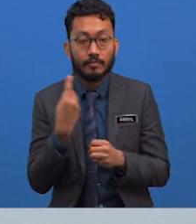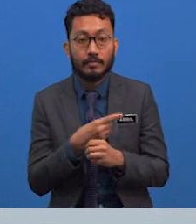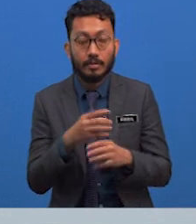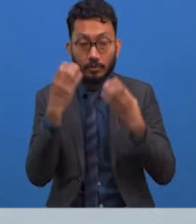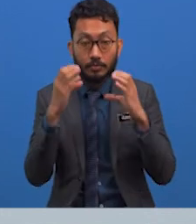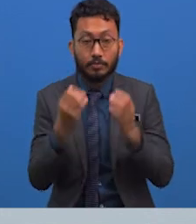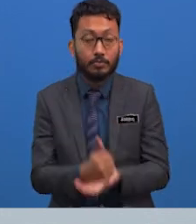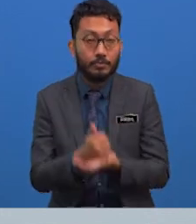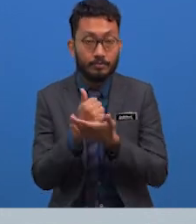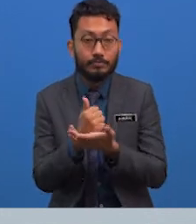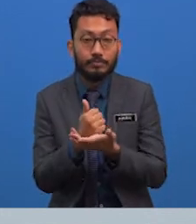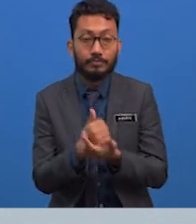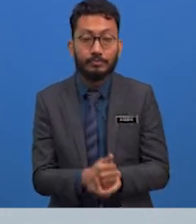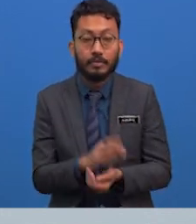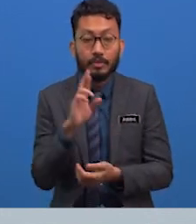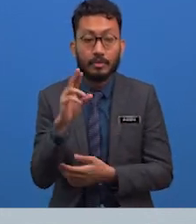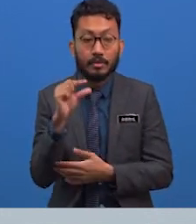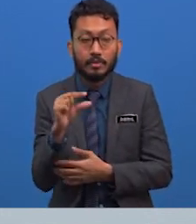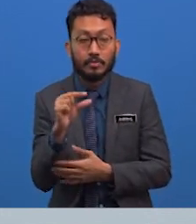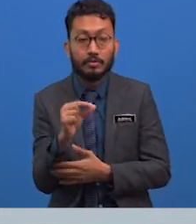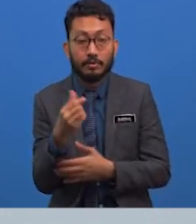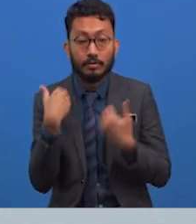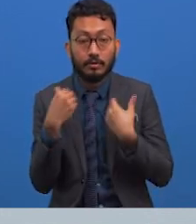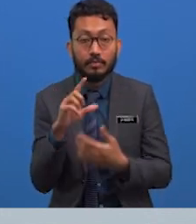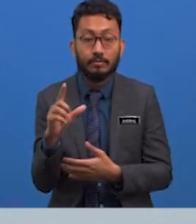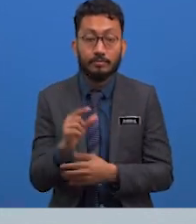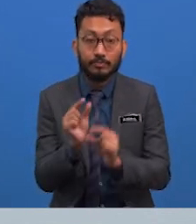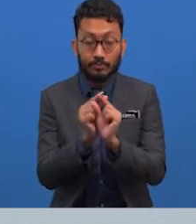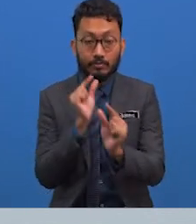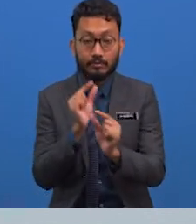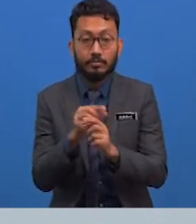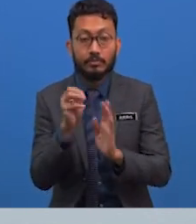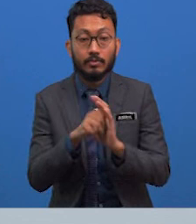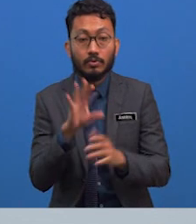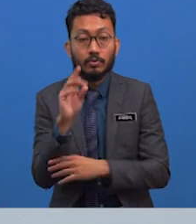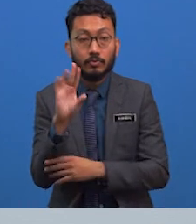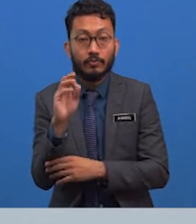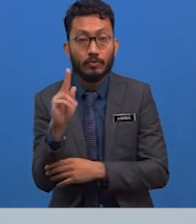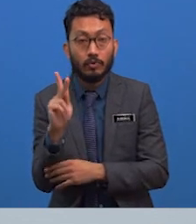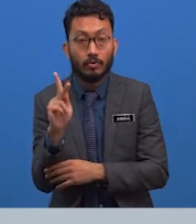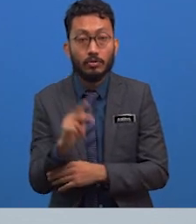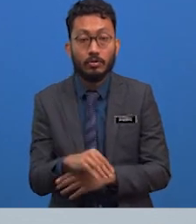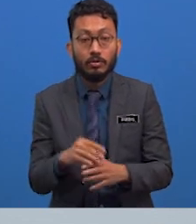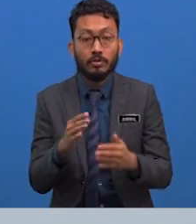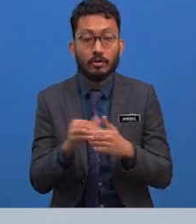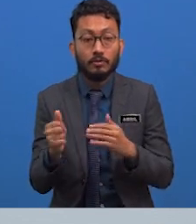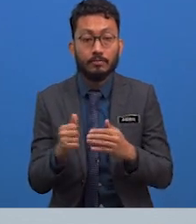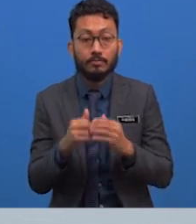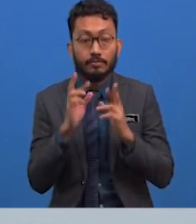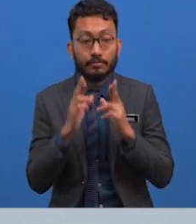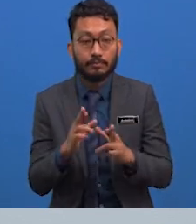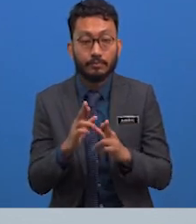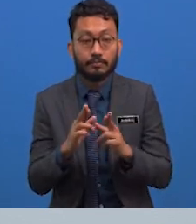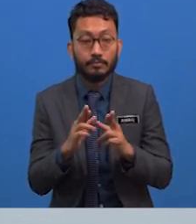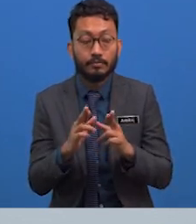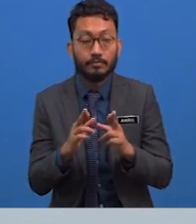bantu. RG merupakan garis mengufuk dari R. Murid-murid boleh terus